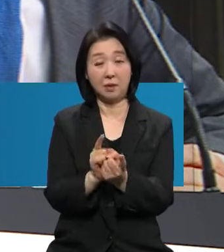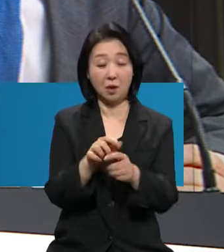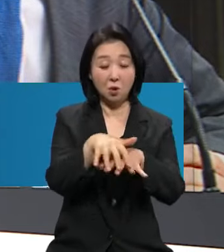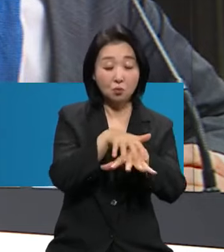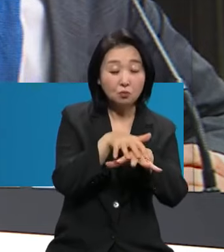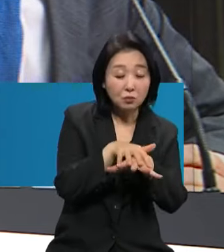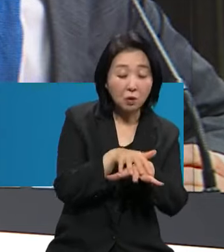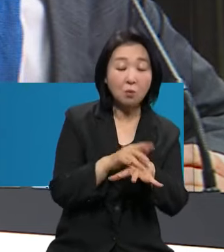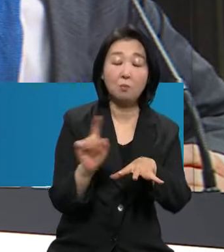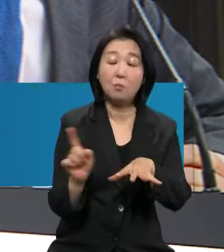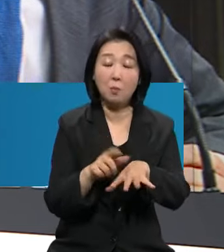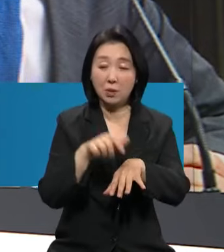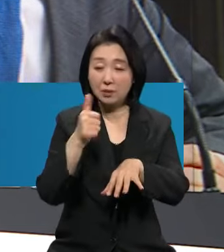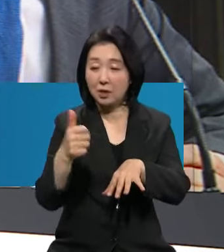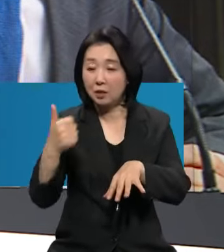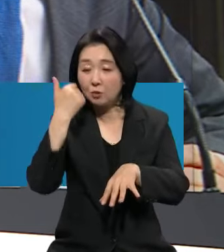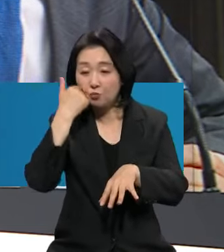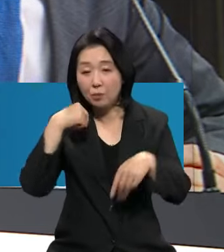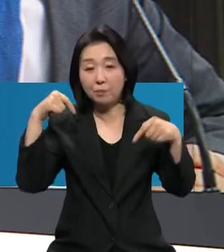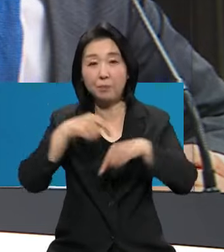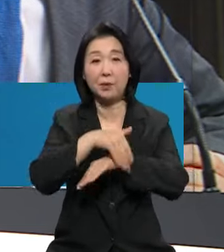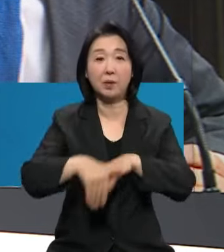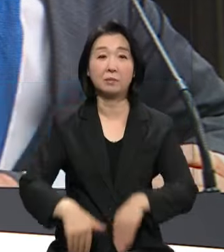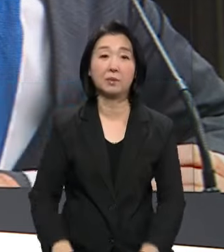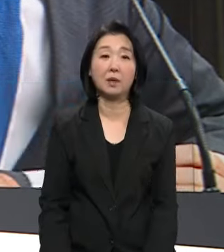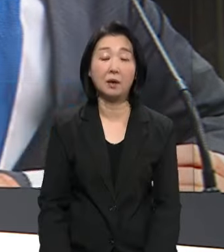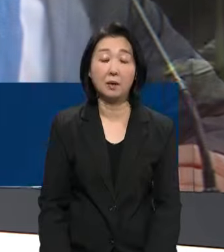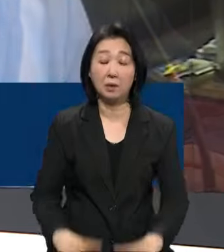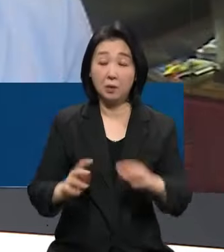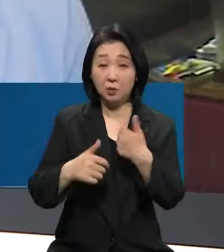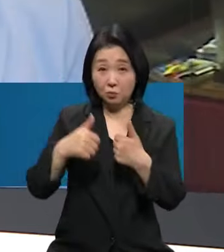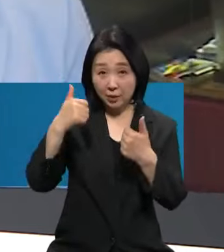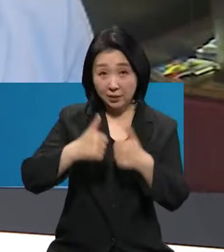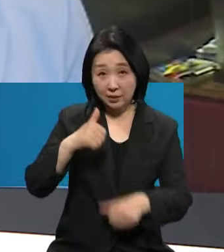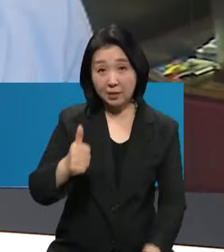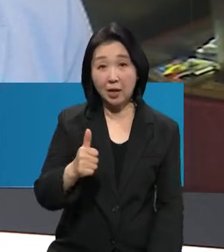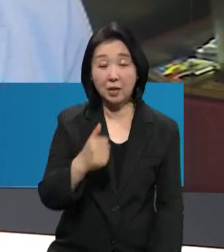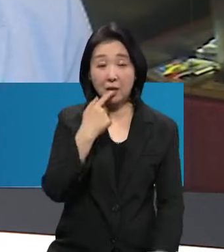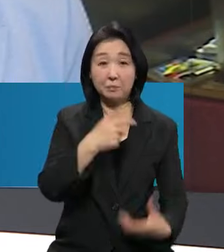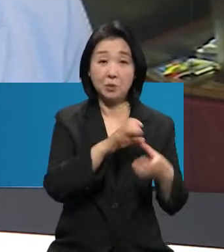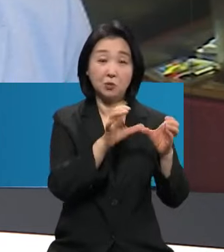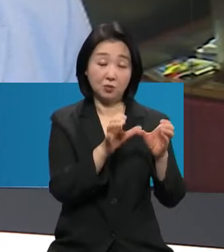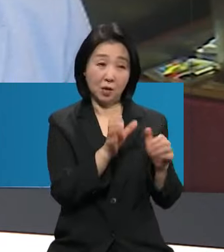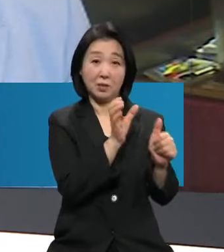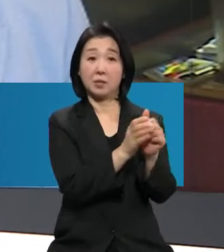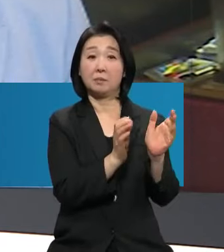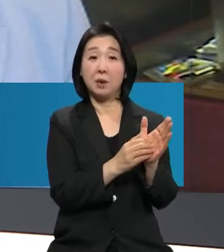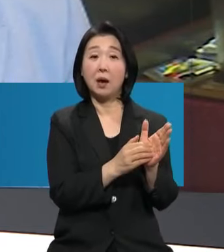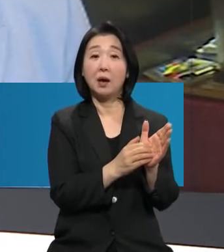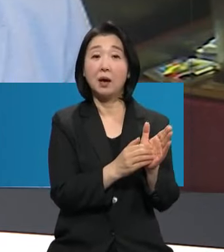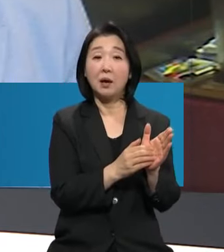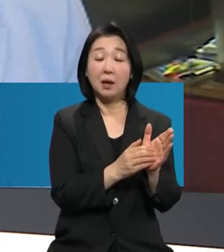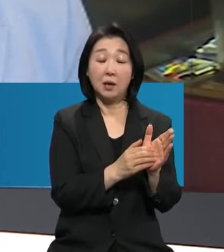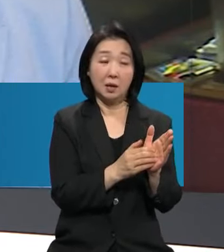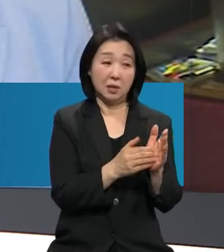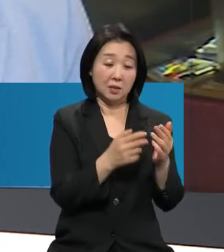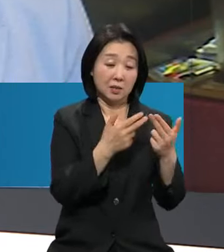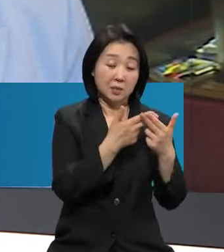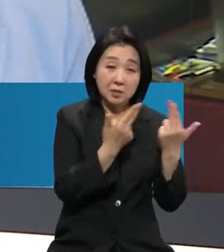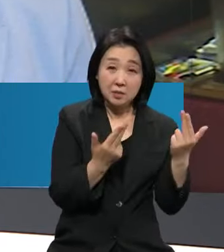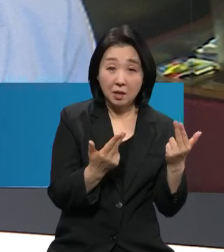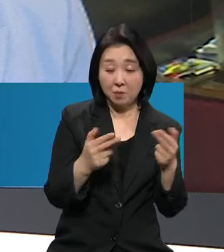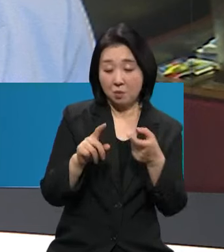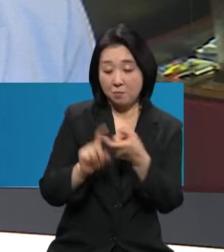원구성 논의에 나설 걸로 보입니다 국회의장은 의석이 가장 많은 민주당 몫인데 이른바 명심